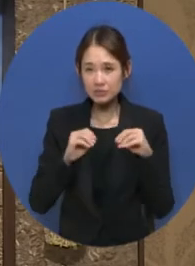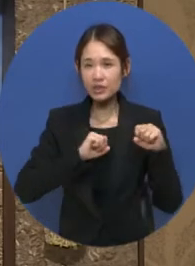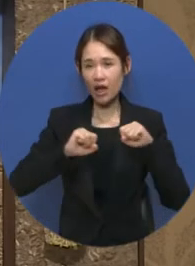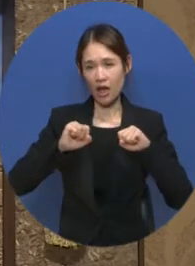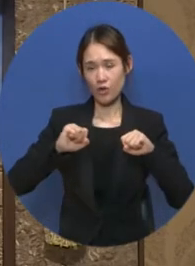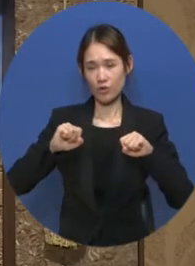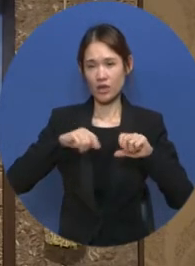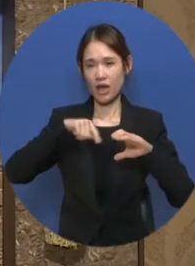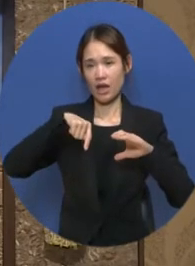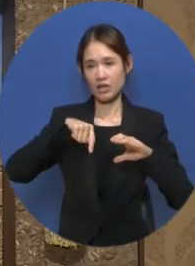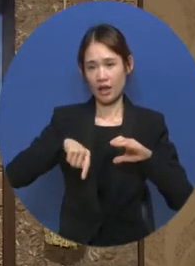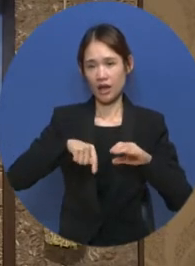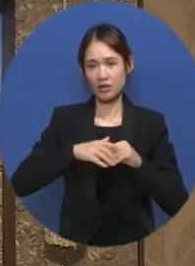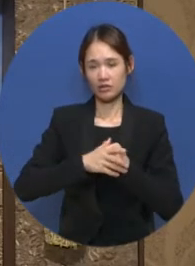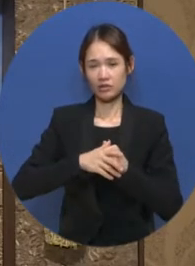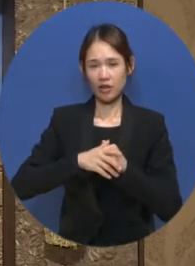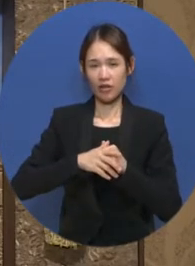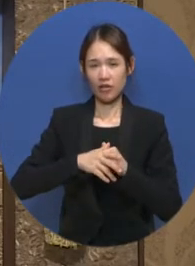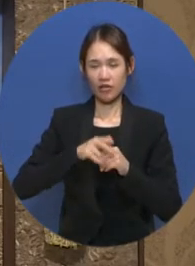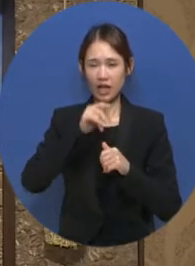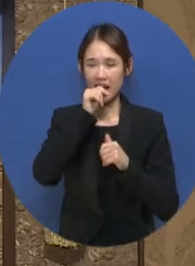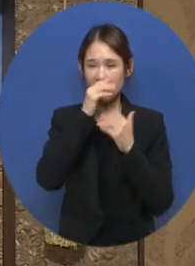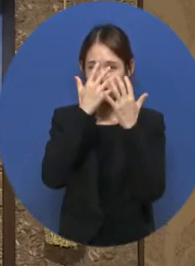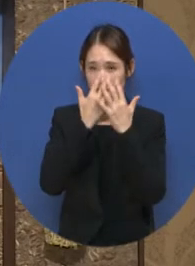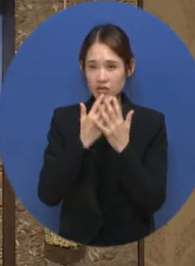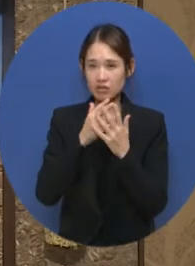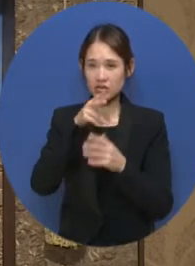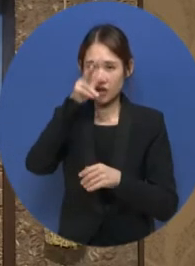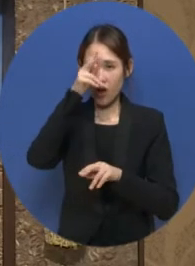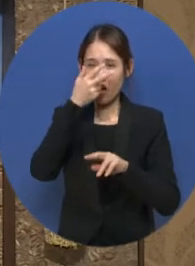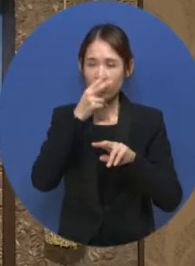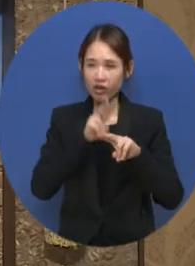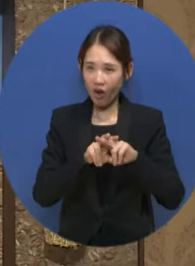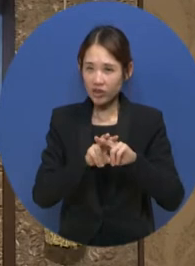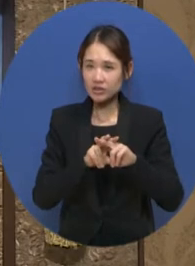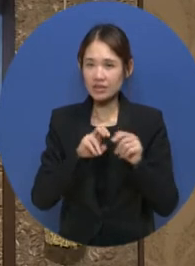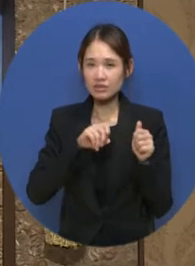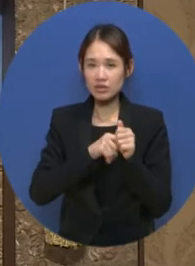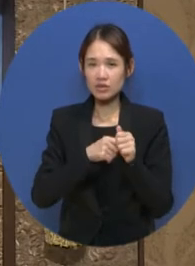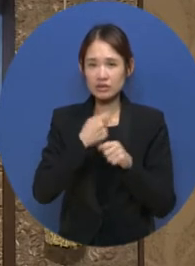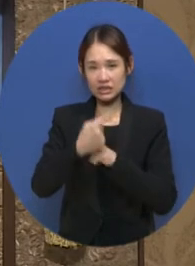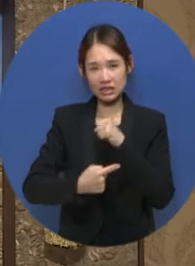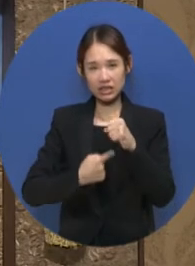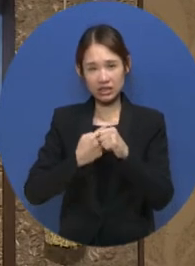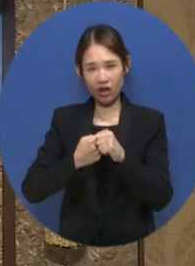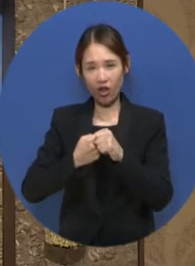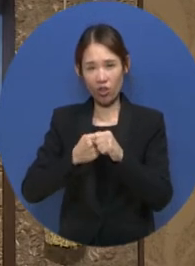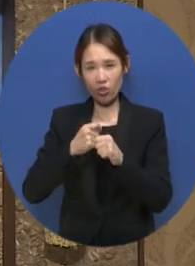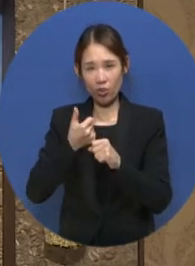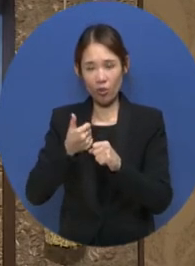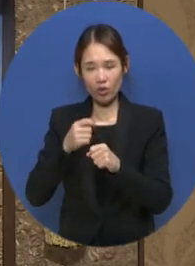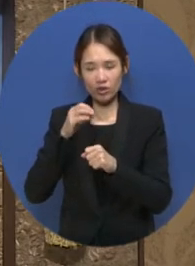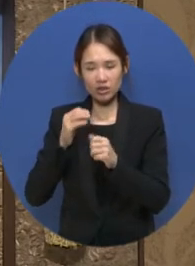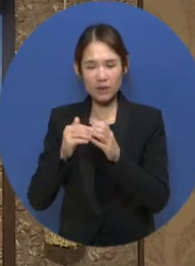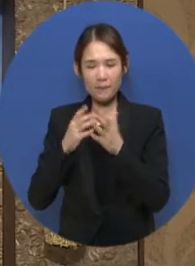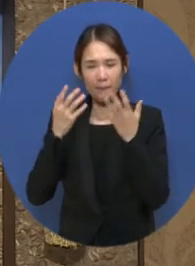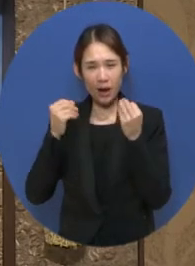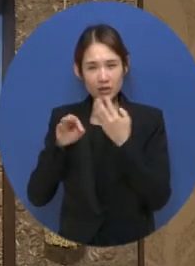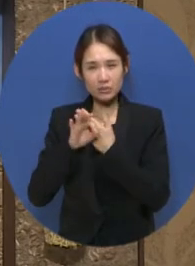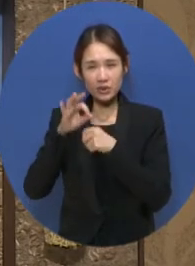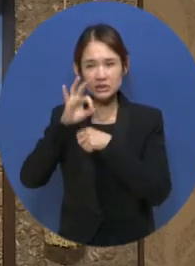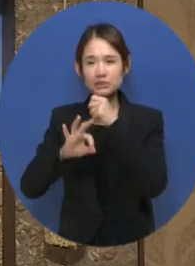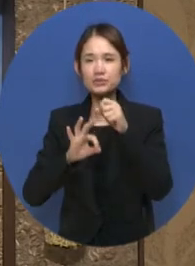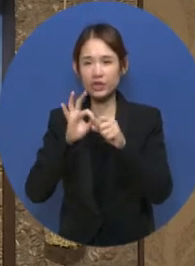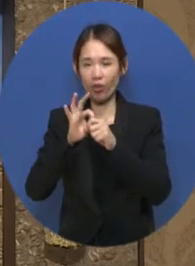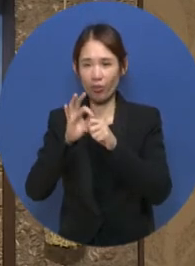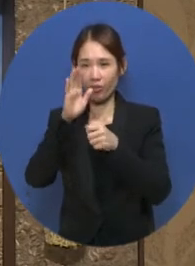경우에 형사처벌을 받을 수 있도록 하고 있습니다 작게는 1년 이하의 징역 에서 또 크게는 이제 10년 이하의 징역 까지도